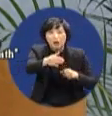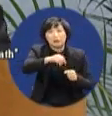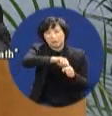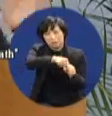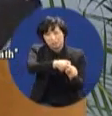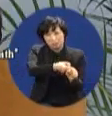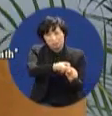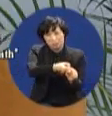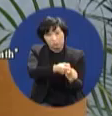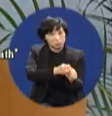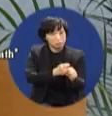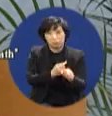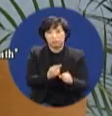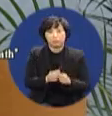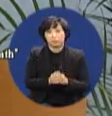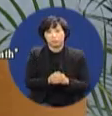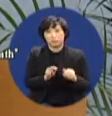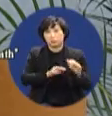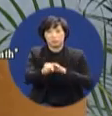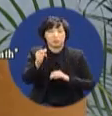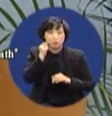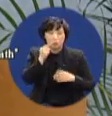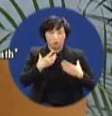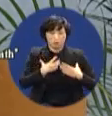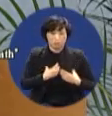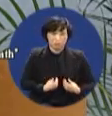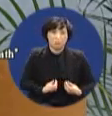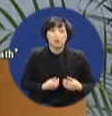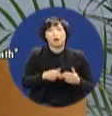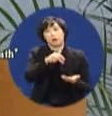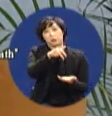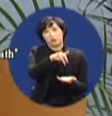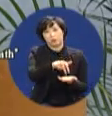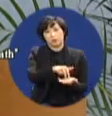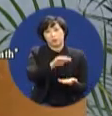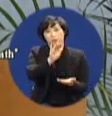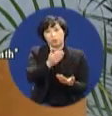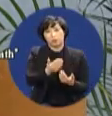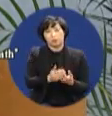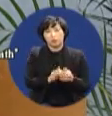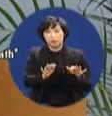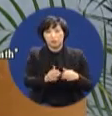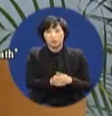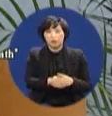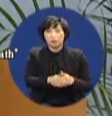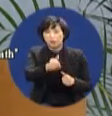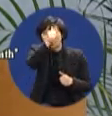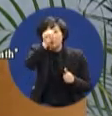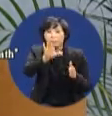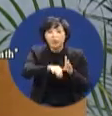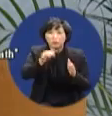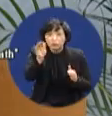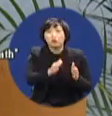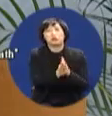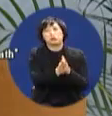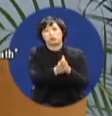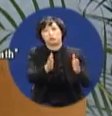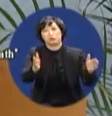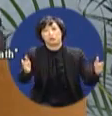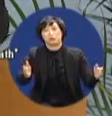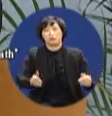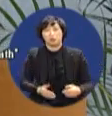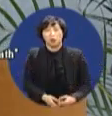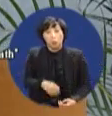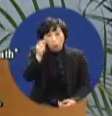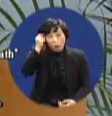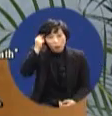형벌을 피할 수 없는 절망적인 신세가 아담부터 시작되는 거예요. 아담부터 시작돼요.